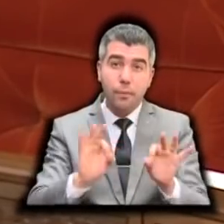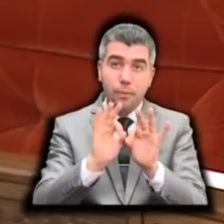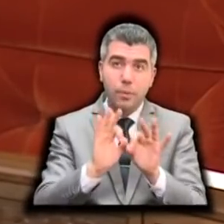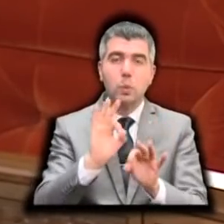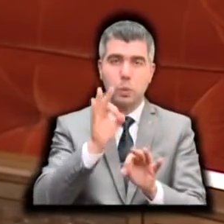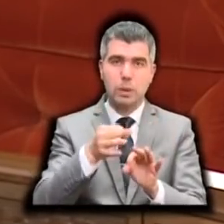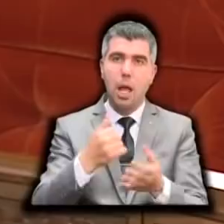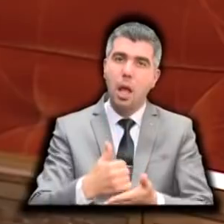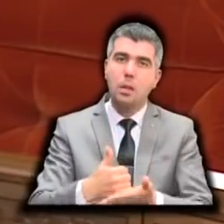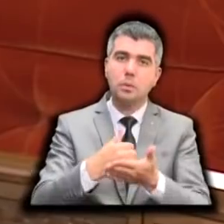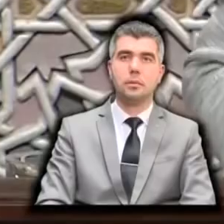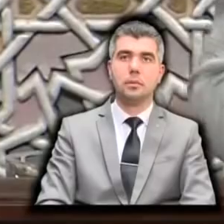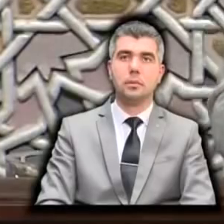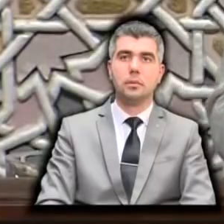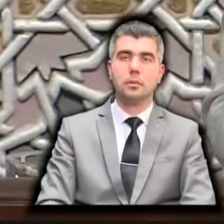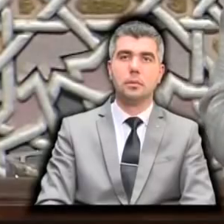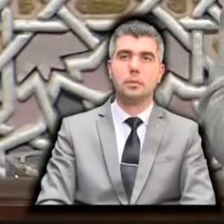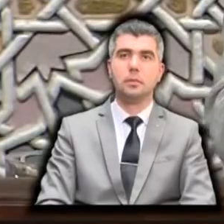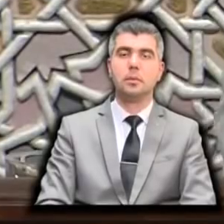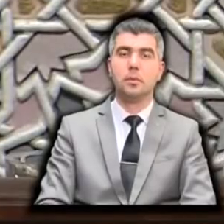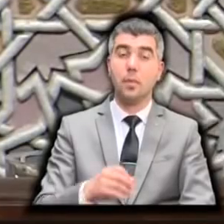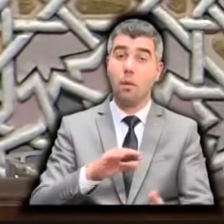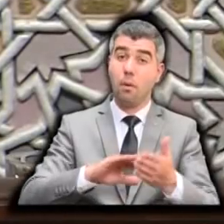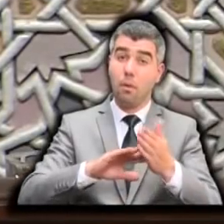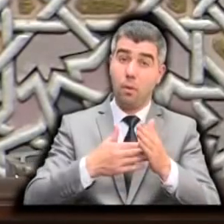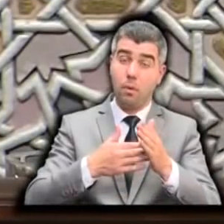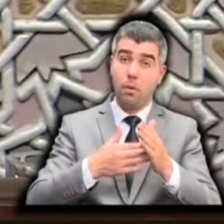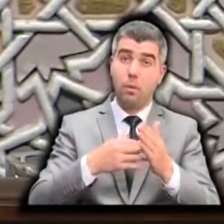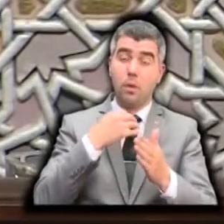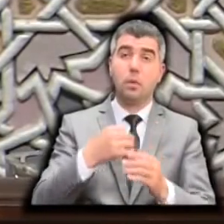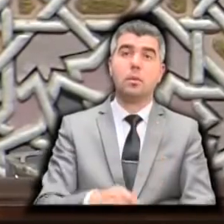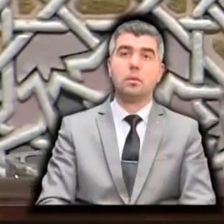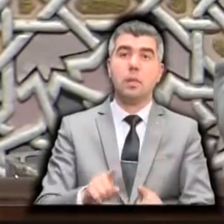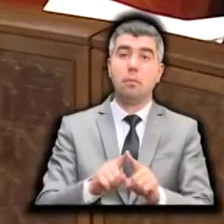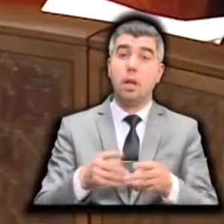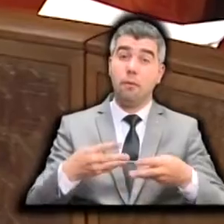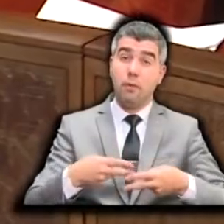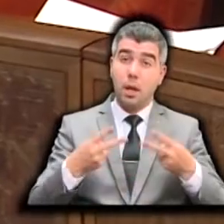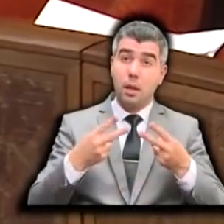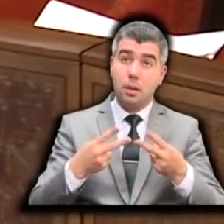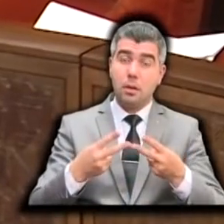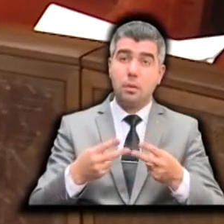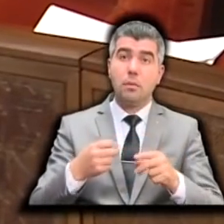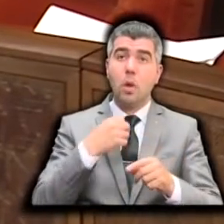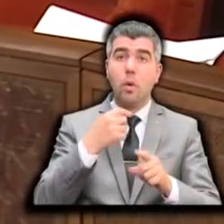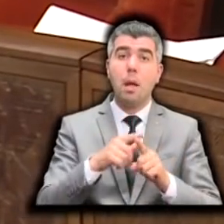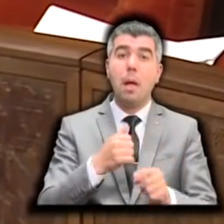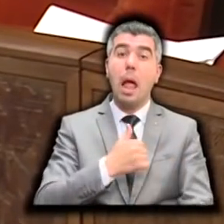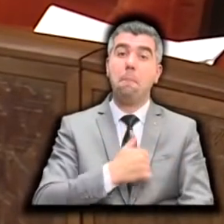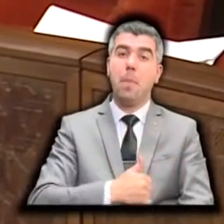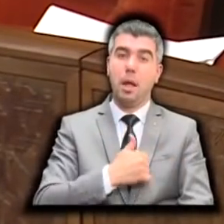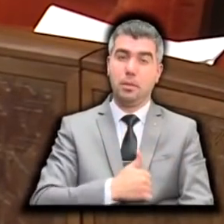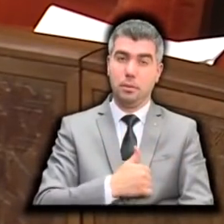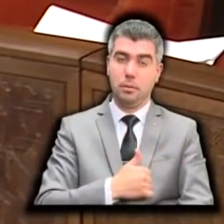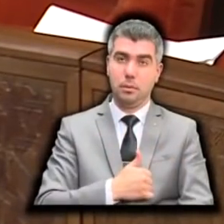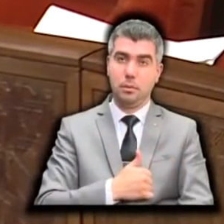الحكومه قايمه بالواجب ديالها. هاد المعطيات ما بغيتش نعطيها في الاول. عمان ليسانس لان الديزل